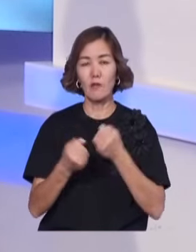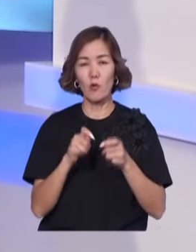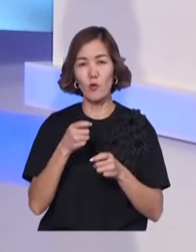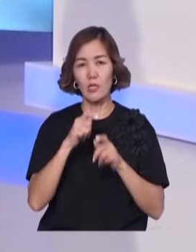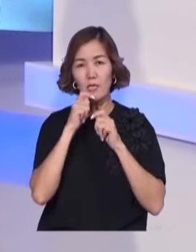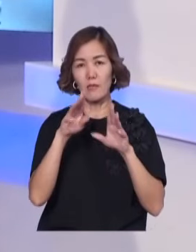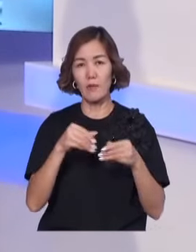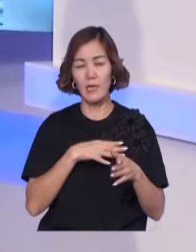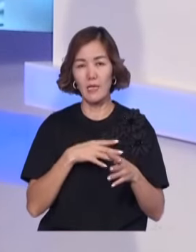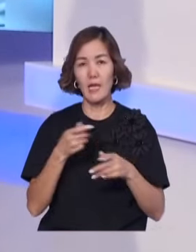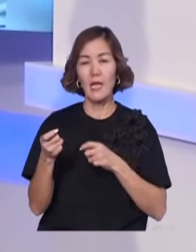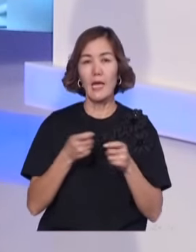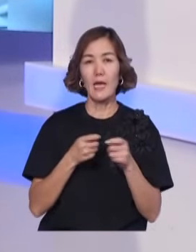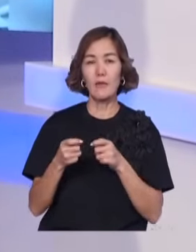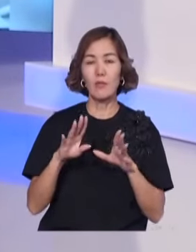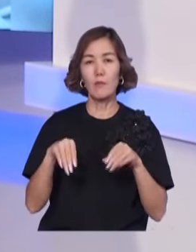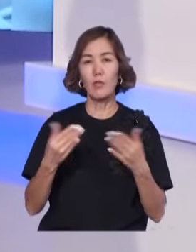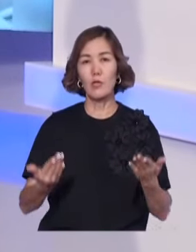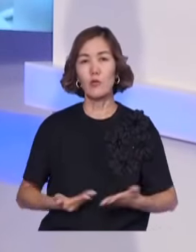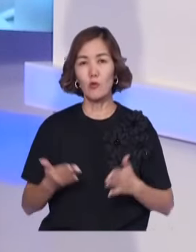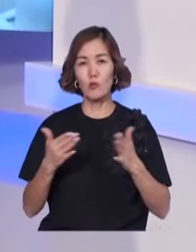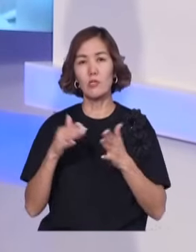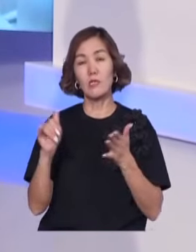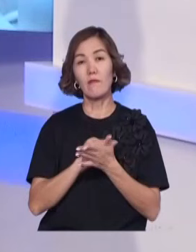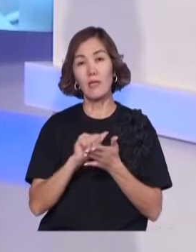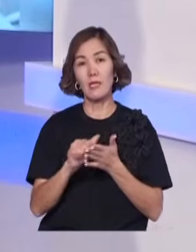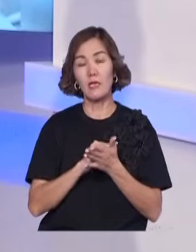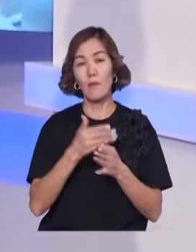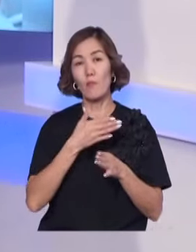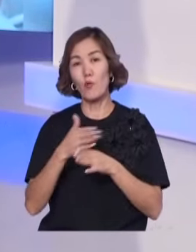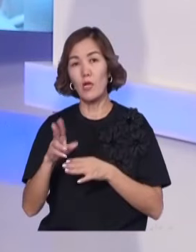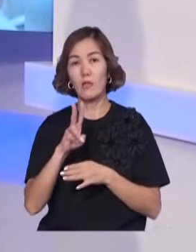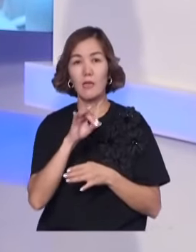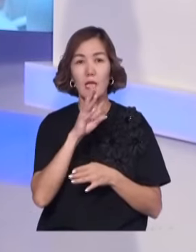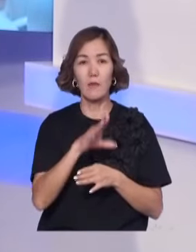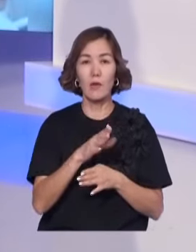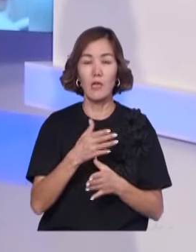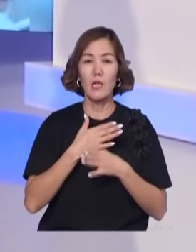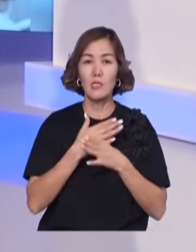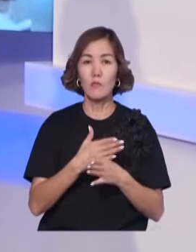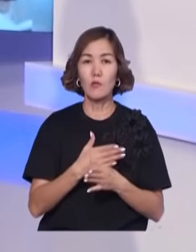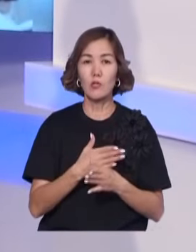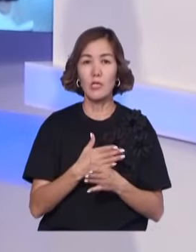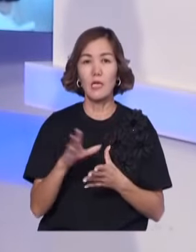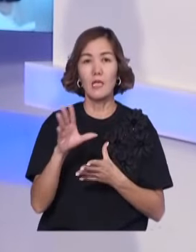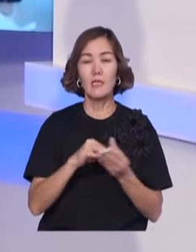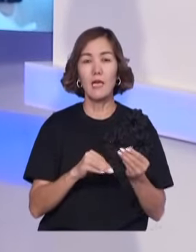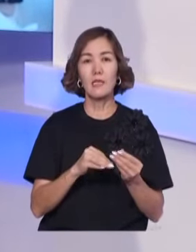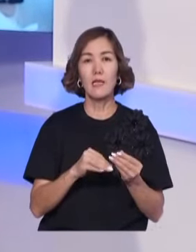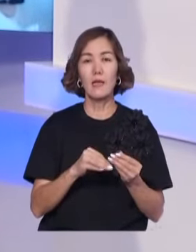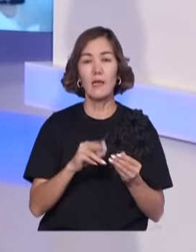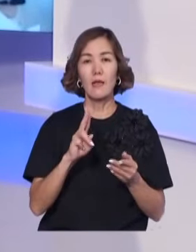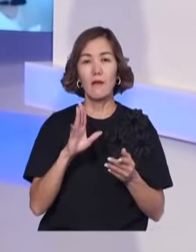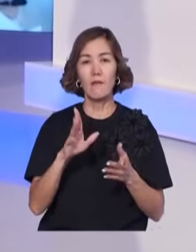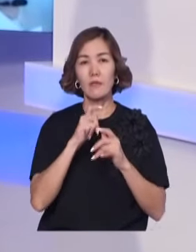жаңа автокөліктердің кілті берілді. Әкімдік берген тұрғын үй сертификатынан бөлек Нариман Құрбановқа демеушілер есебінен тағы бір